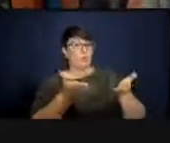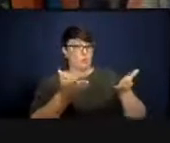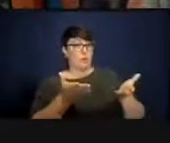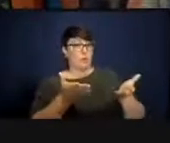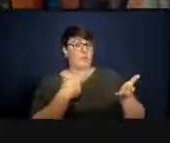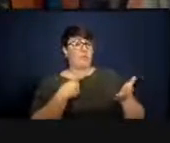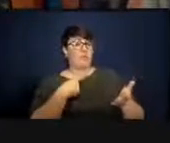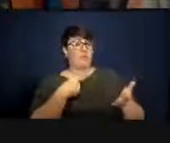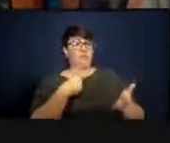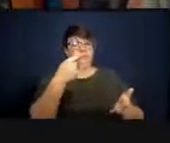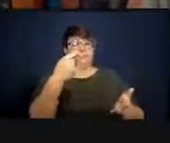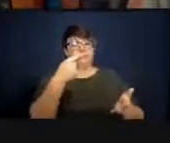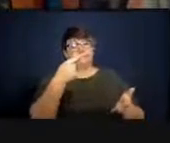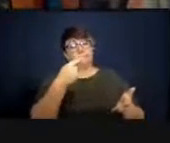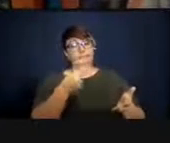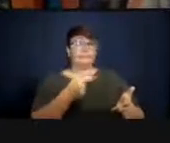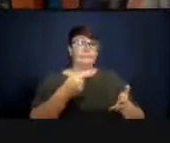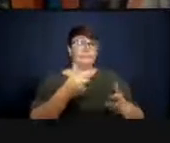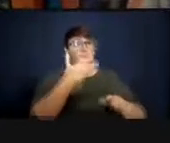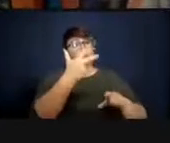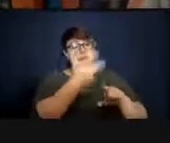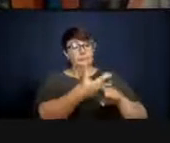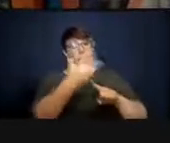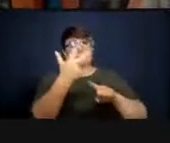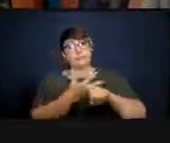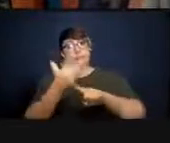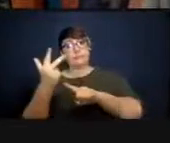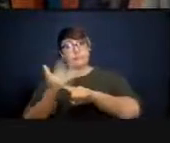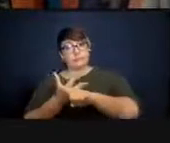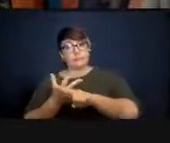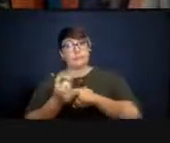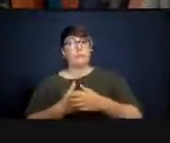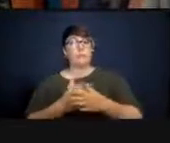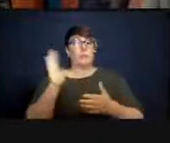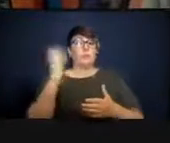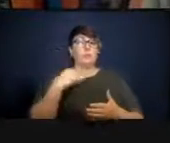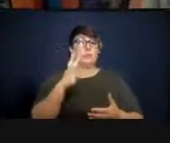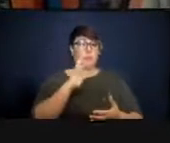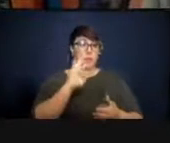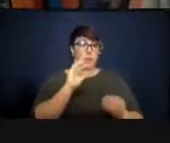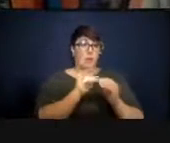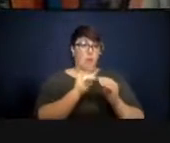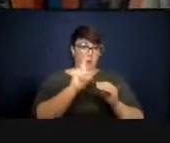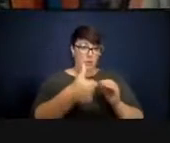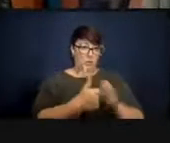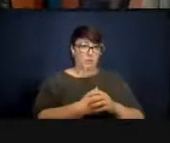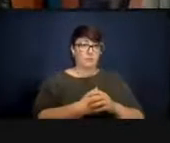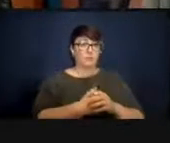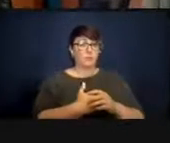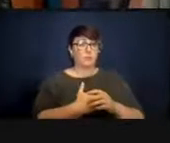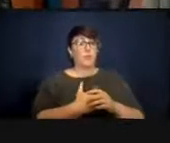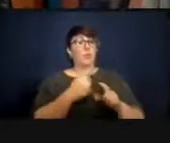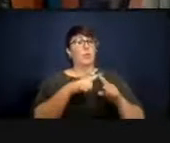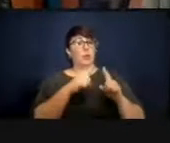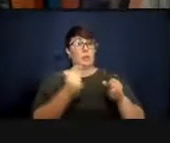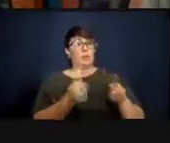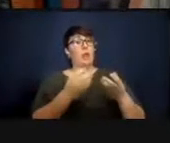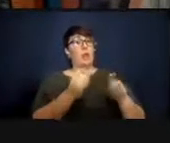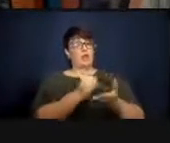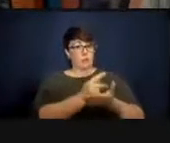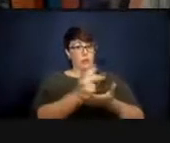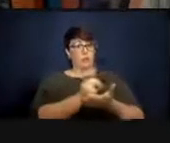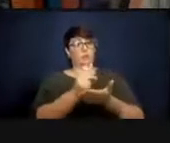Asante. Tutaendelea kufanya mazungumzo haya kila baada ya miezi mitatu, lakini kwa sasa